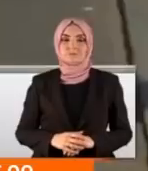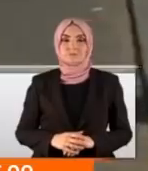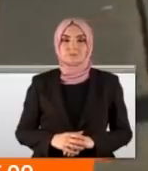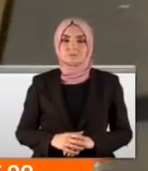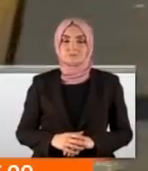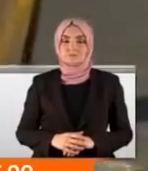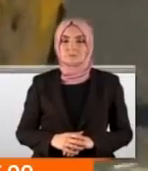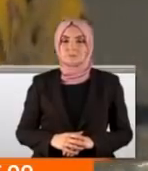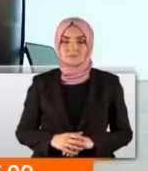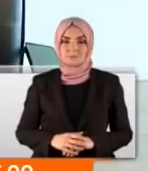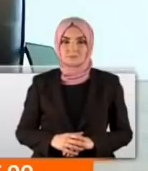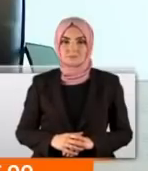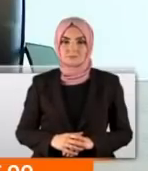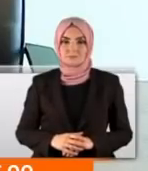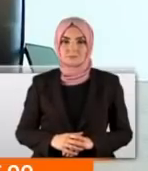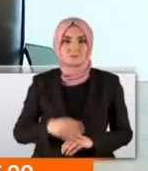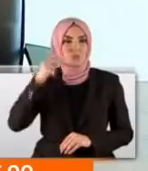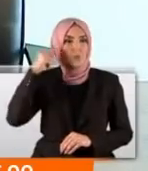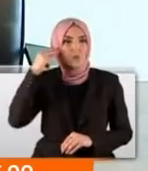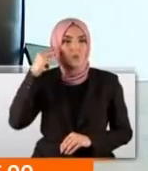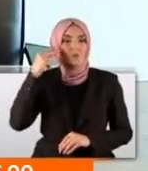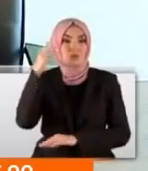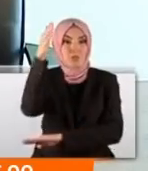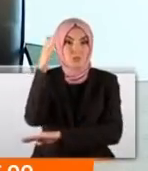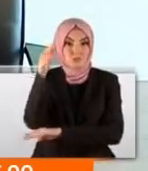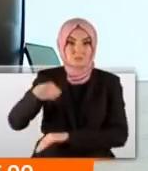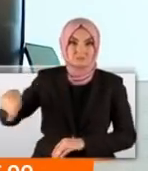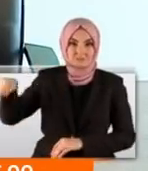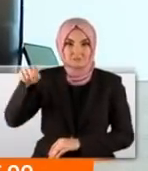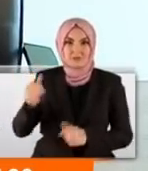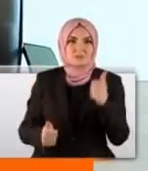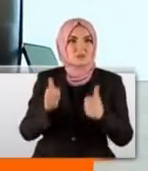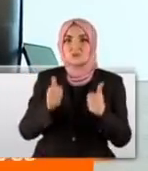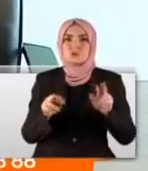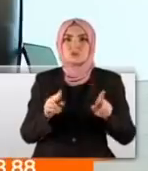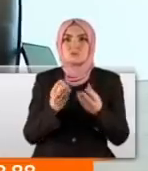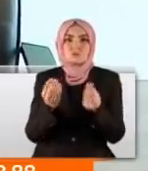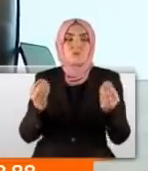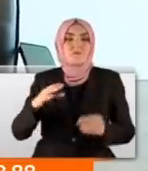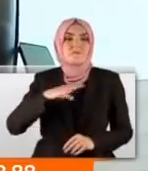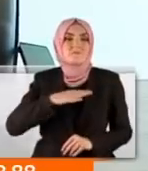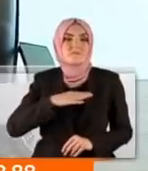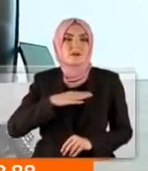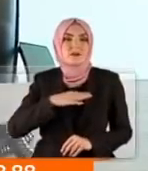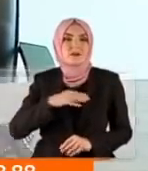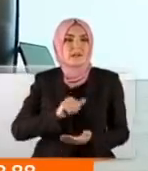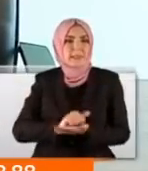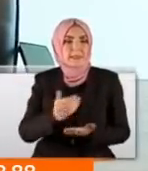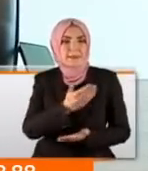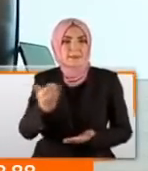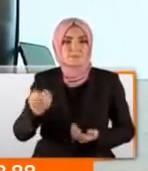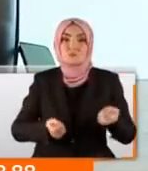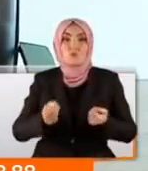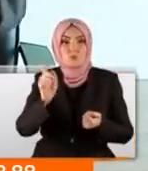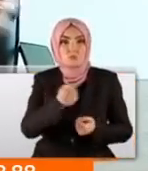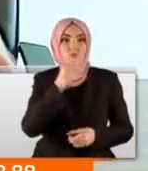araçlar. Korsan duraklar birbiriyle yarışıyor. Öyle ki her biri şoför bulmak adına çok farklı